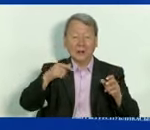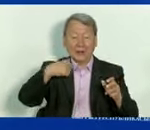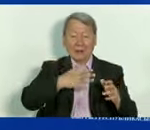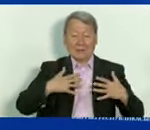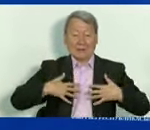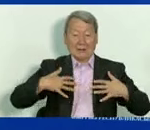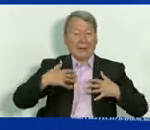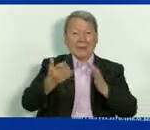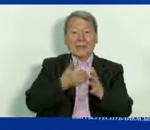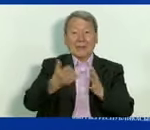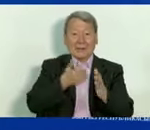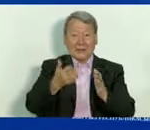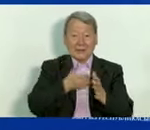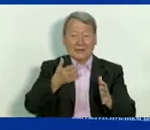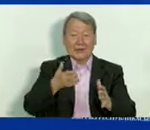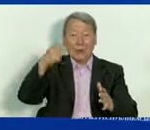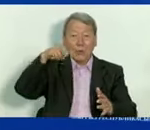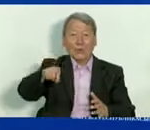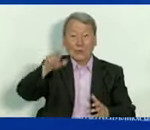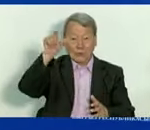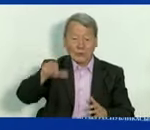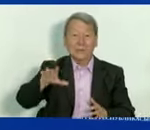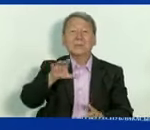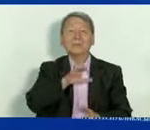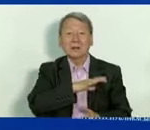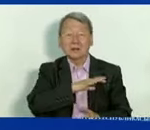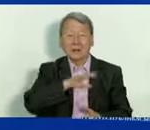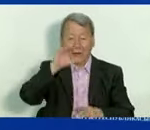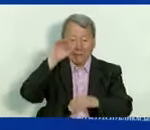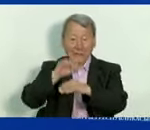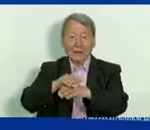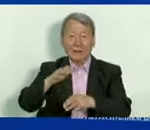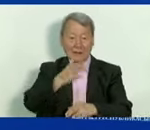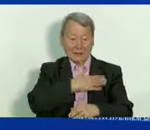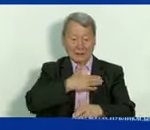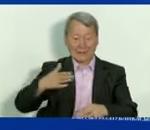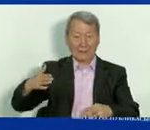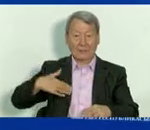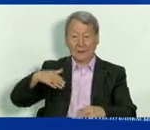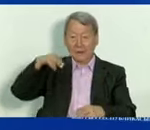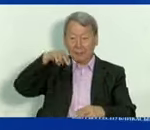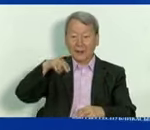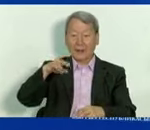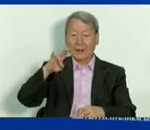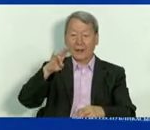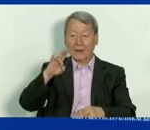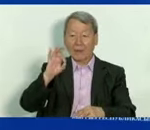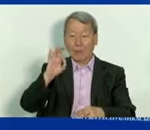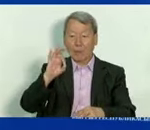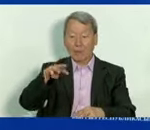острой дыхательной недостаточности. У него была установлена двухсторонняя